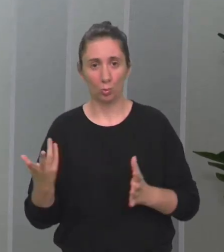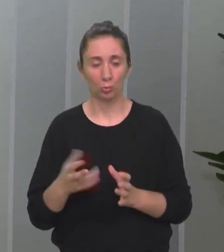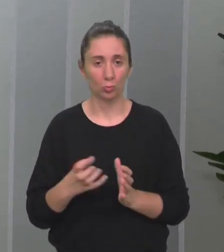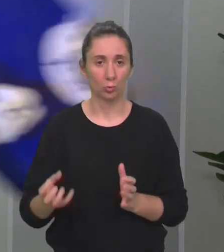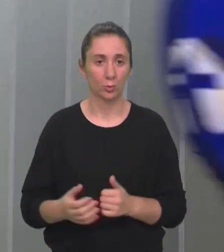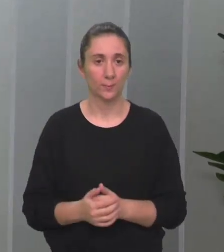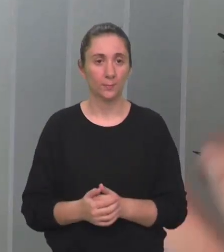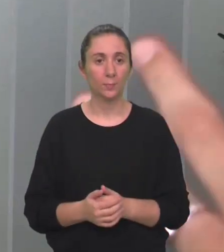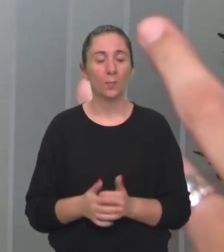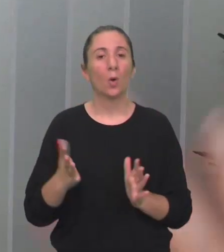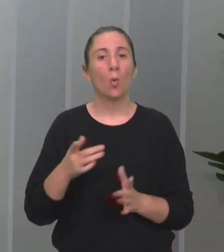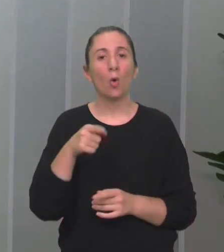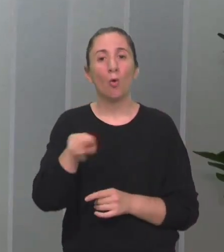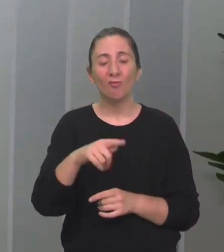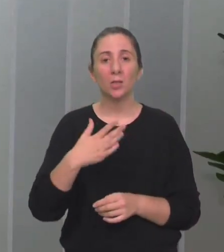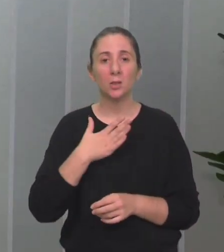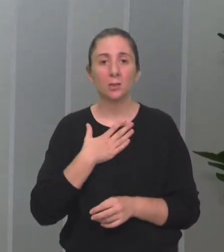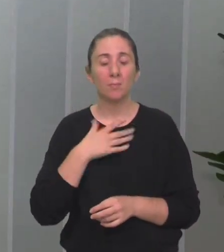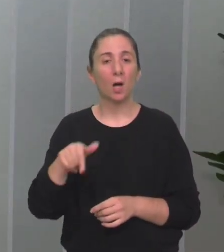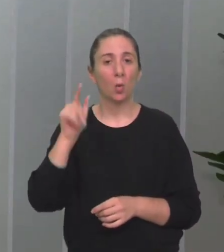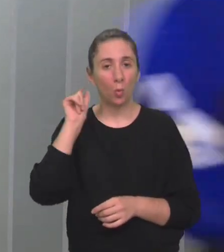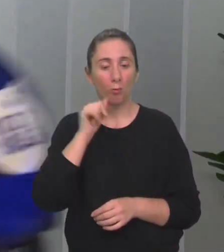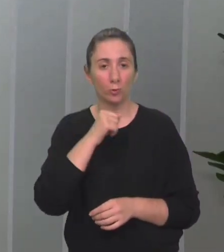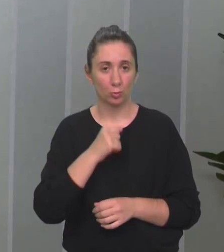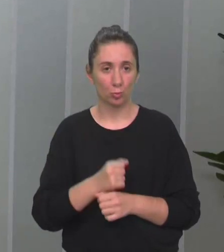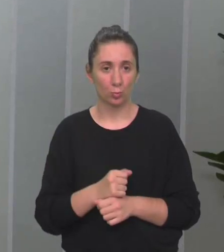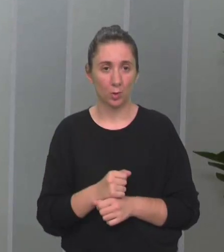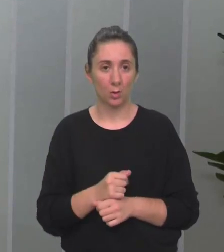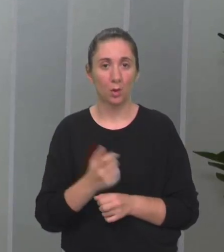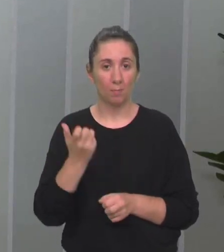dulje. Uh-huh. Koliko vas ima u Karlovačkoj županiji?